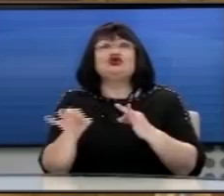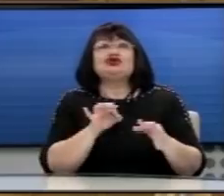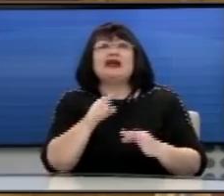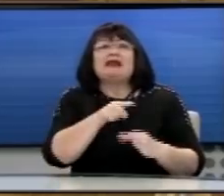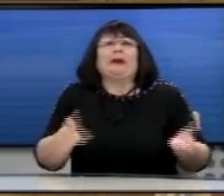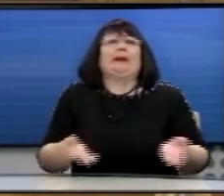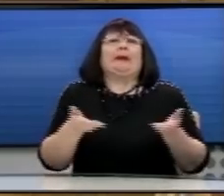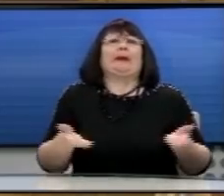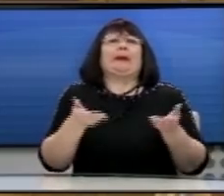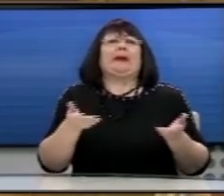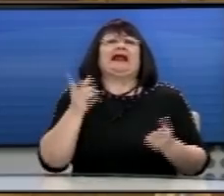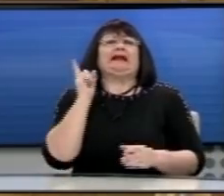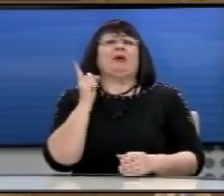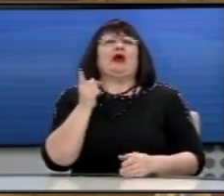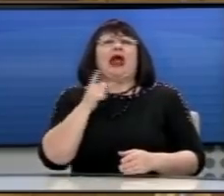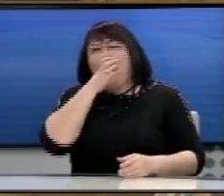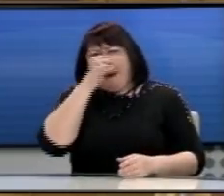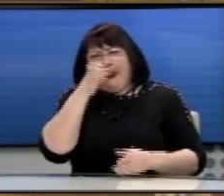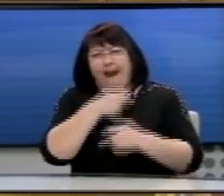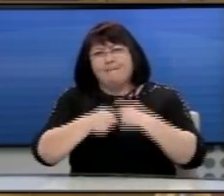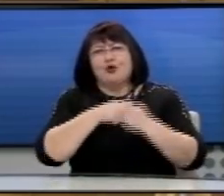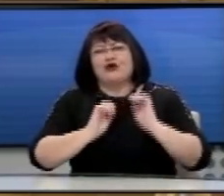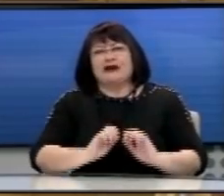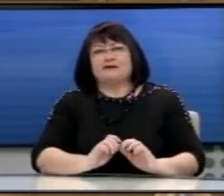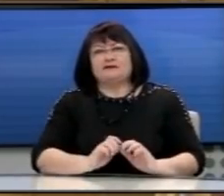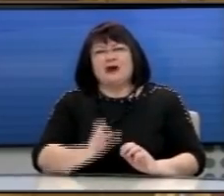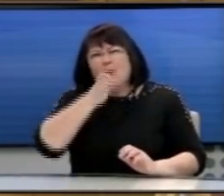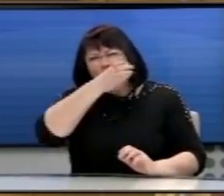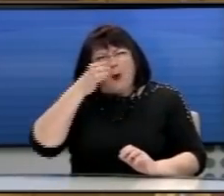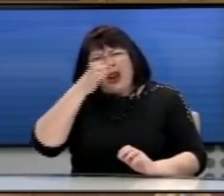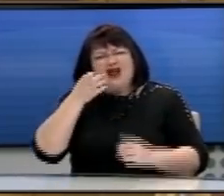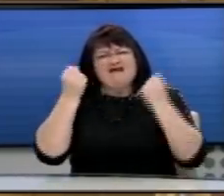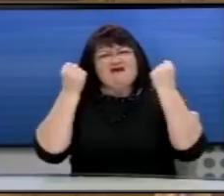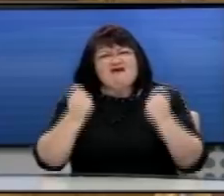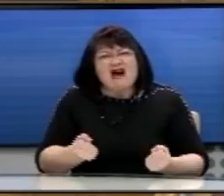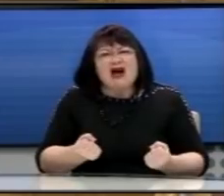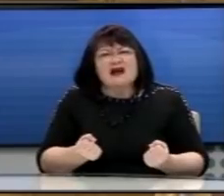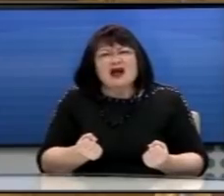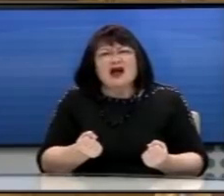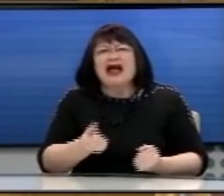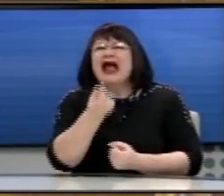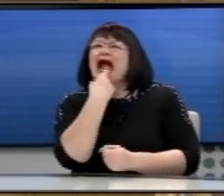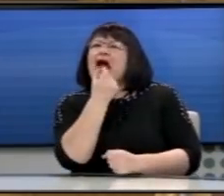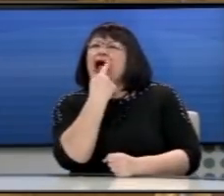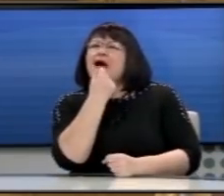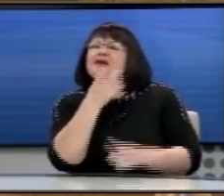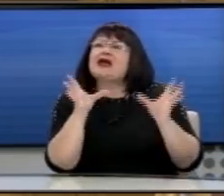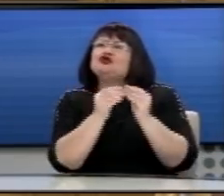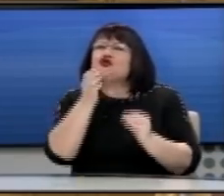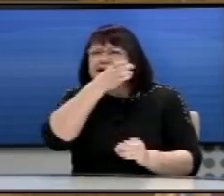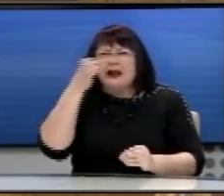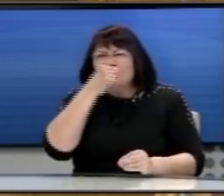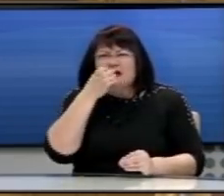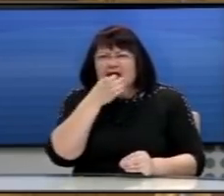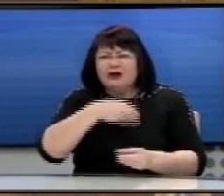στα μαλακά. Αλήθεια, τους τόνους της κοκαίνης και των παρεστησιογόνων χαπιών που διακινούνται